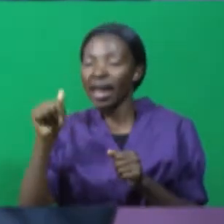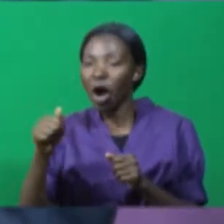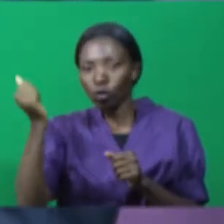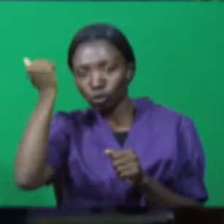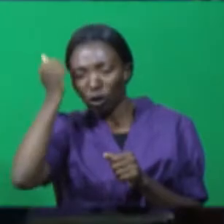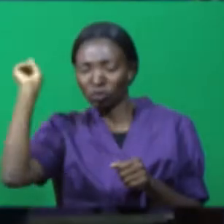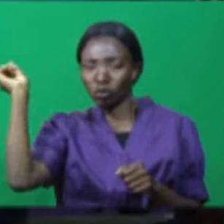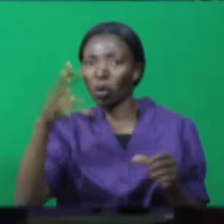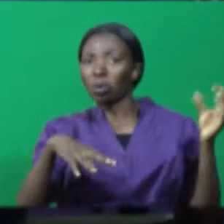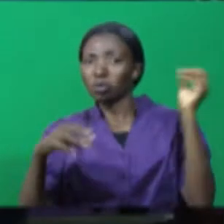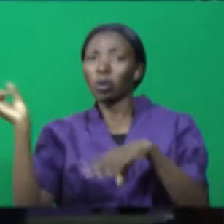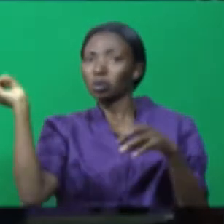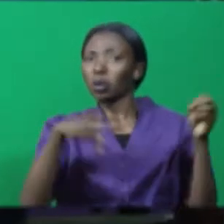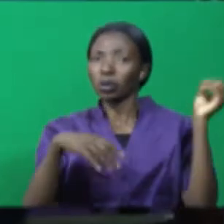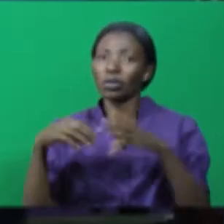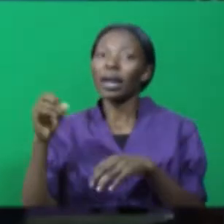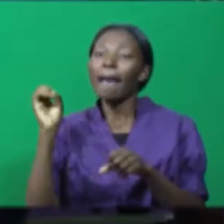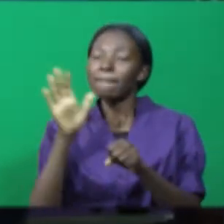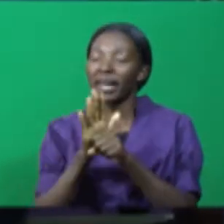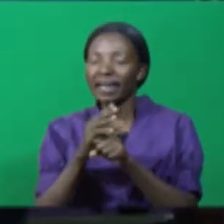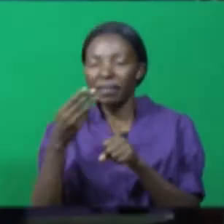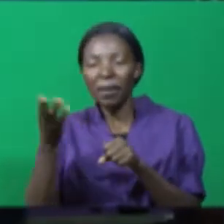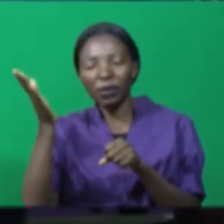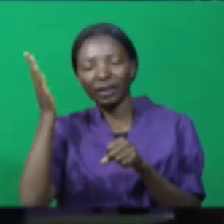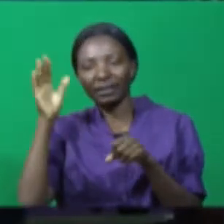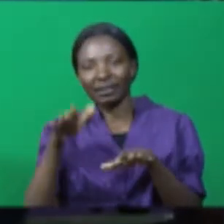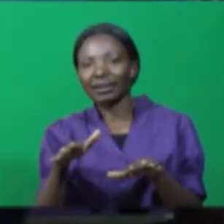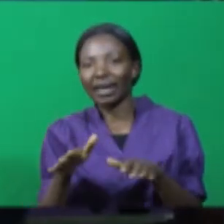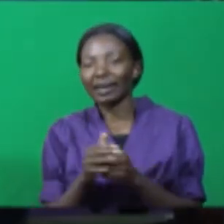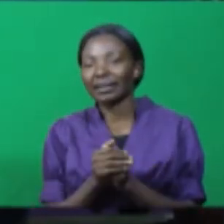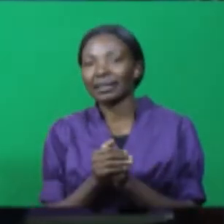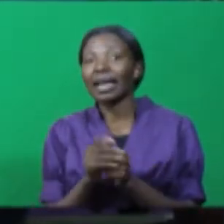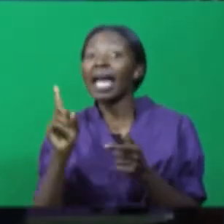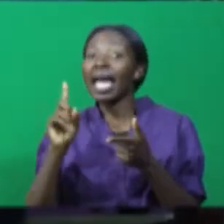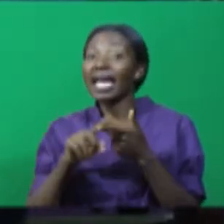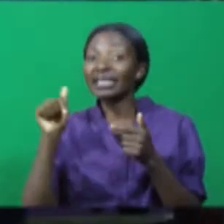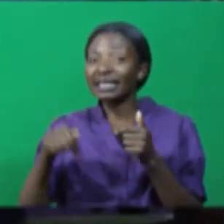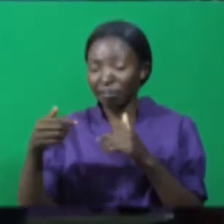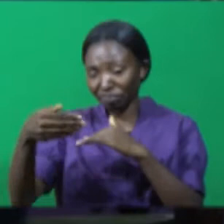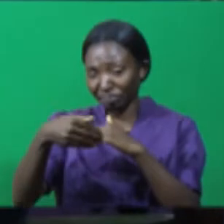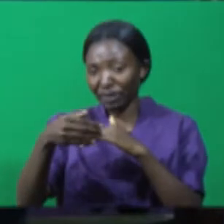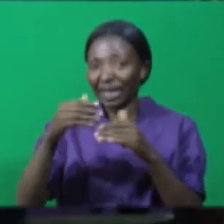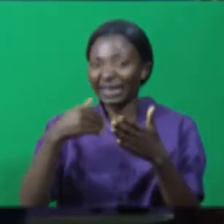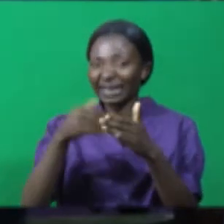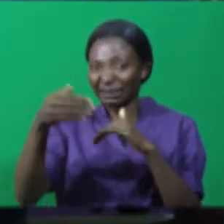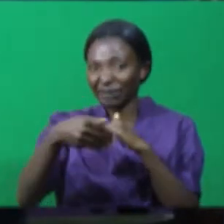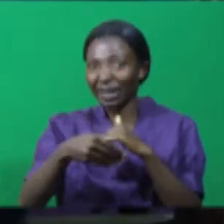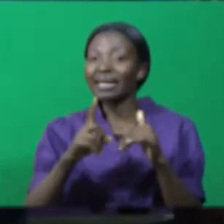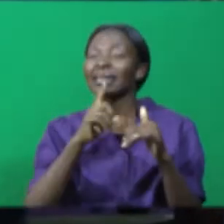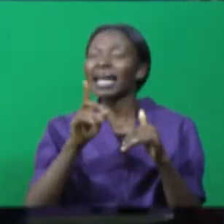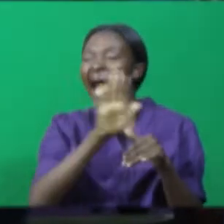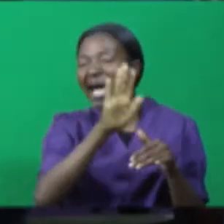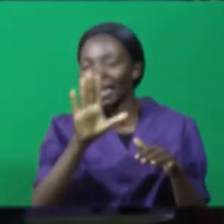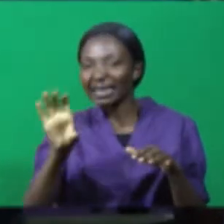ichi tirova ichibva kudenga ichipwanya musoro. Achibva. Hanzi kwakuvira Joshua akazoti mwari kavamwe vanga wande